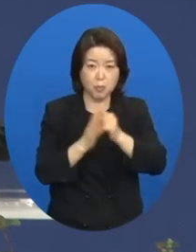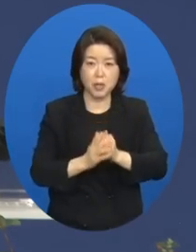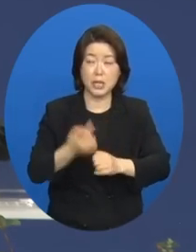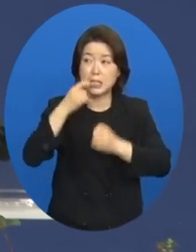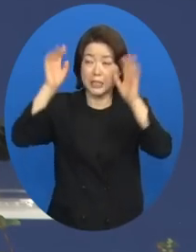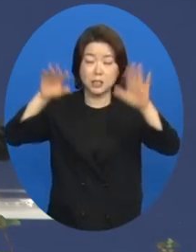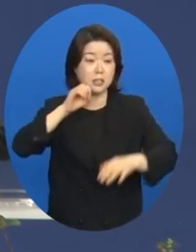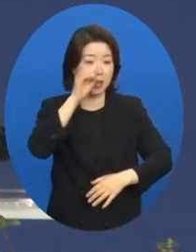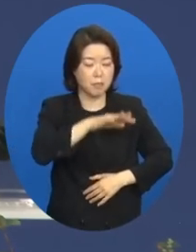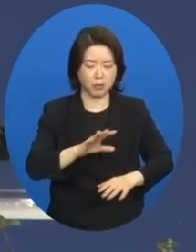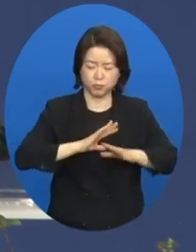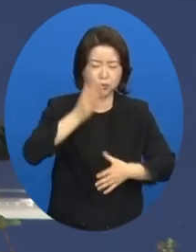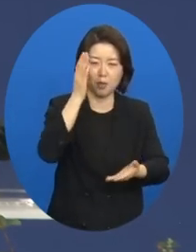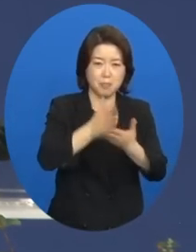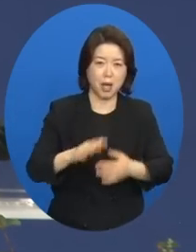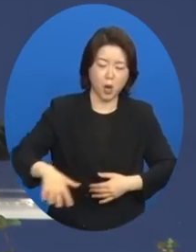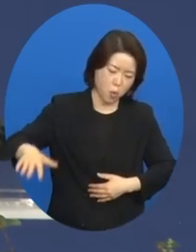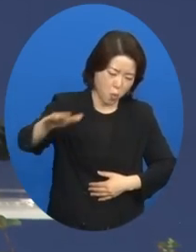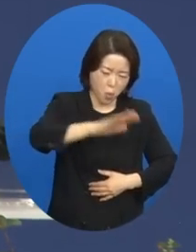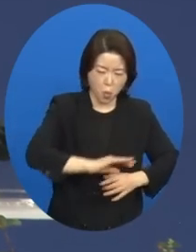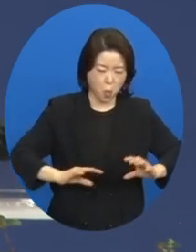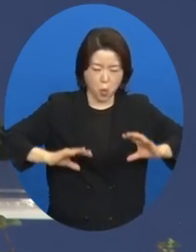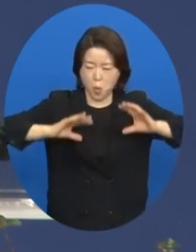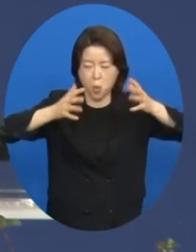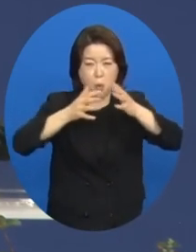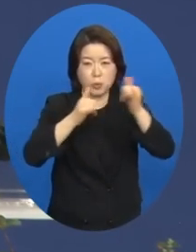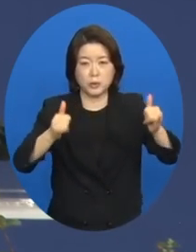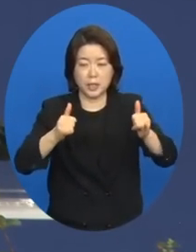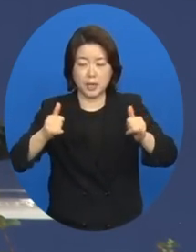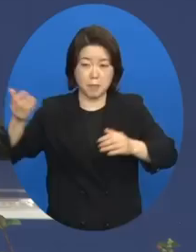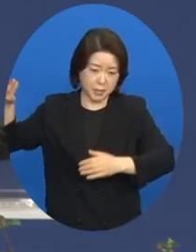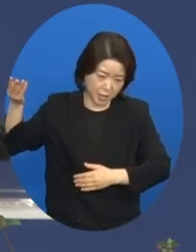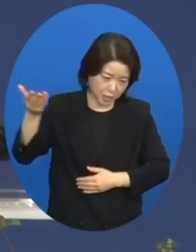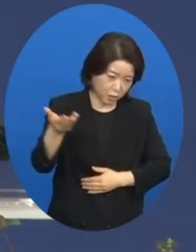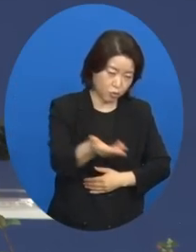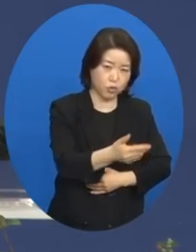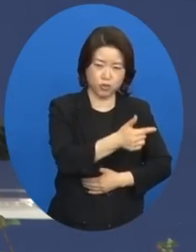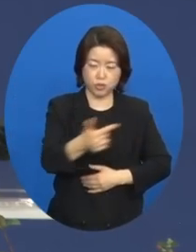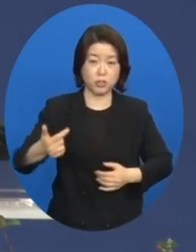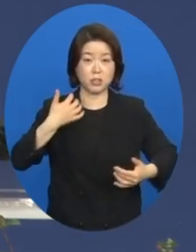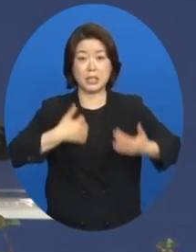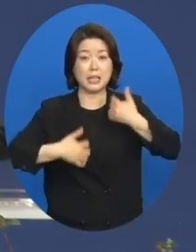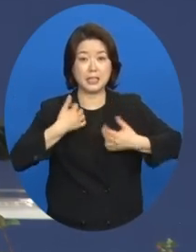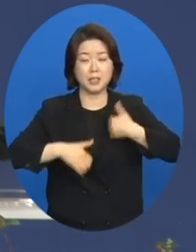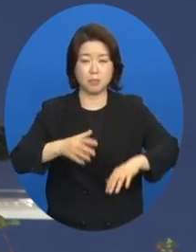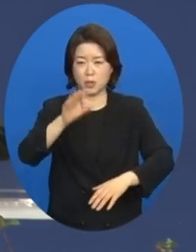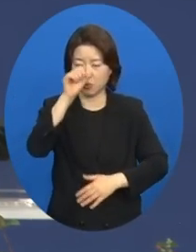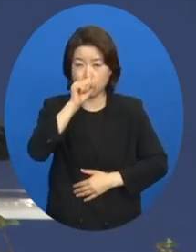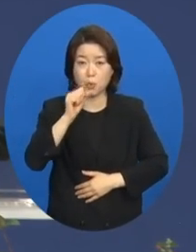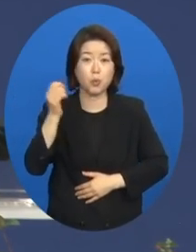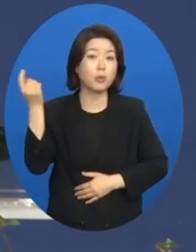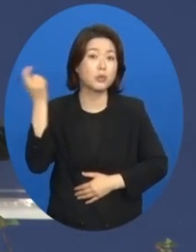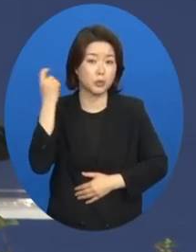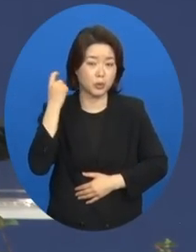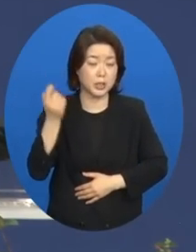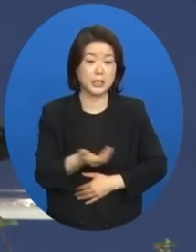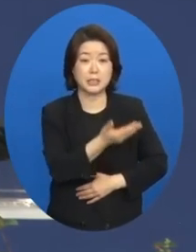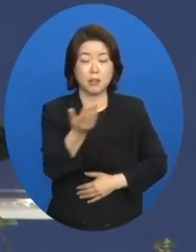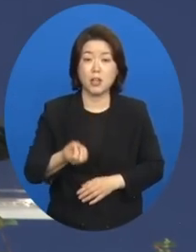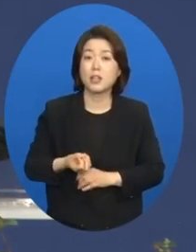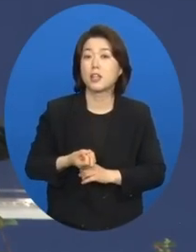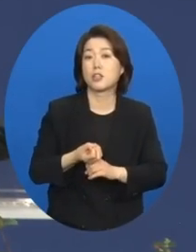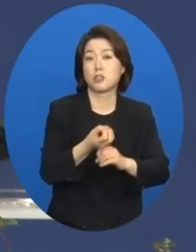말라 온 이 땅 온 백성에게 미칠 큰 기쁨의 좋은 소식을 너희에게